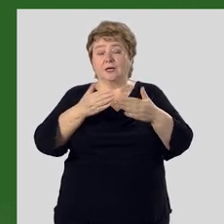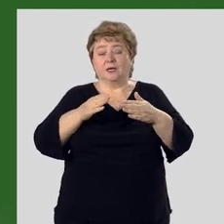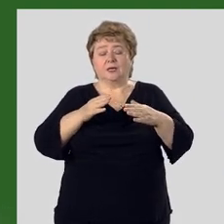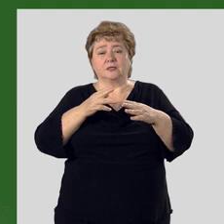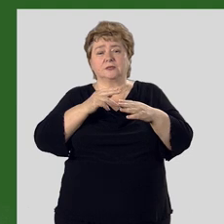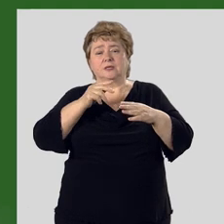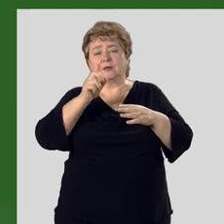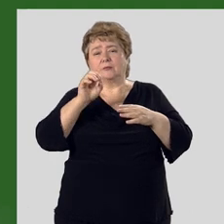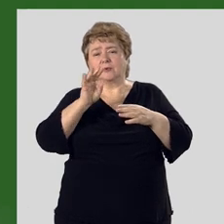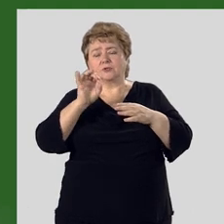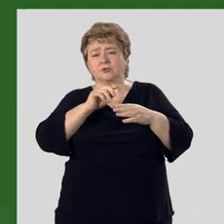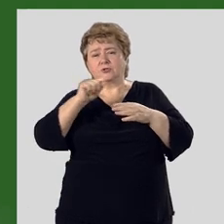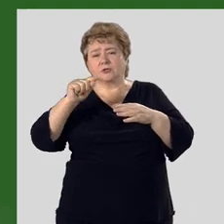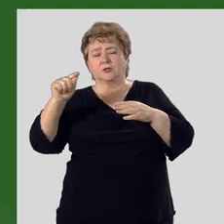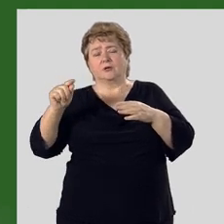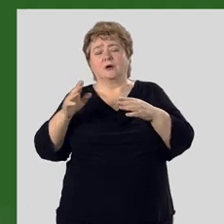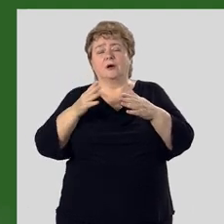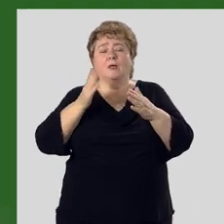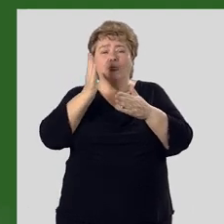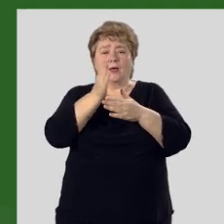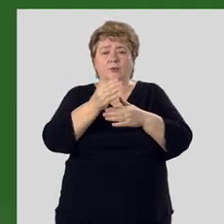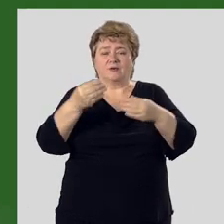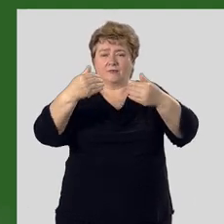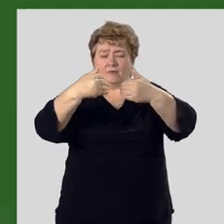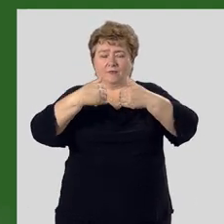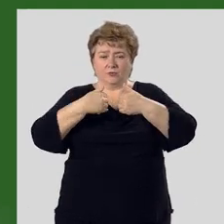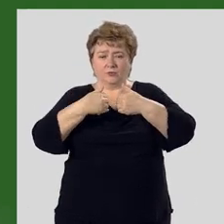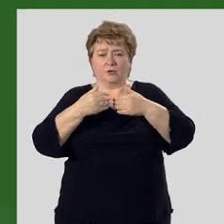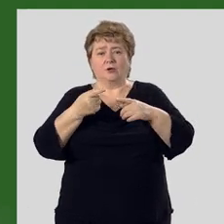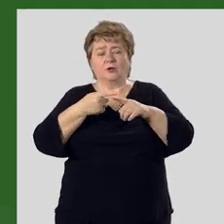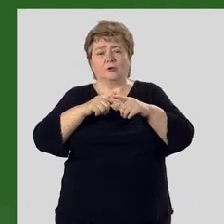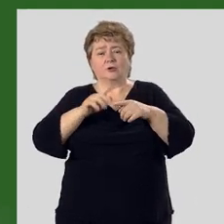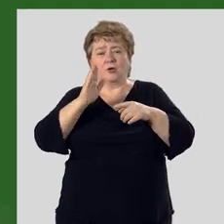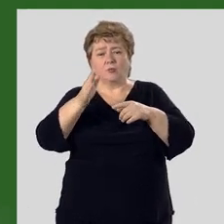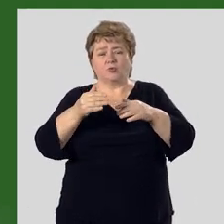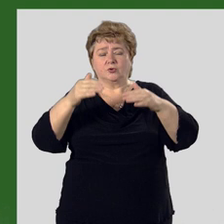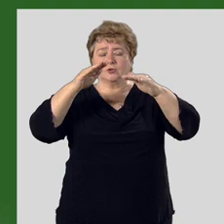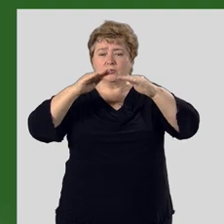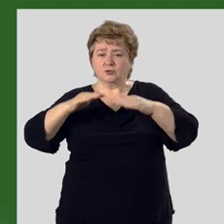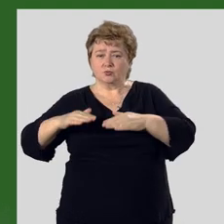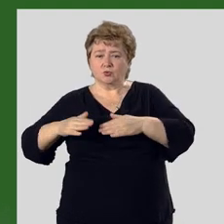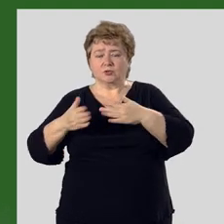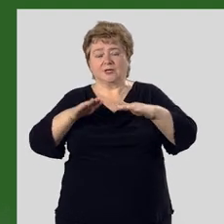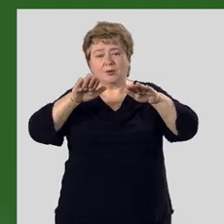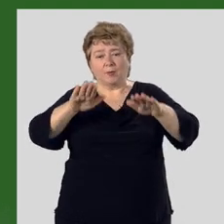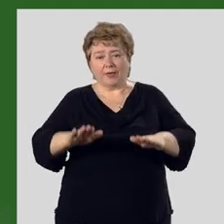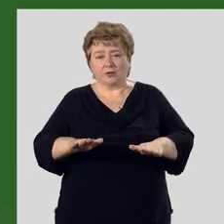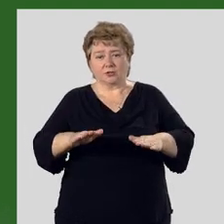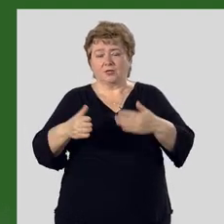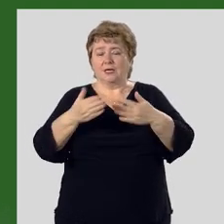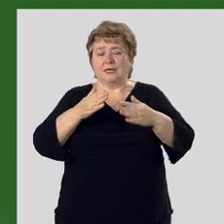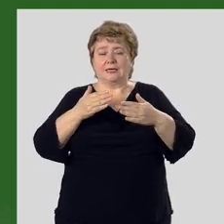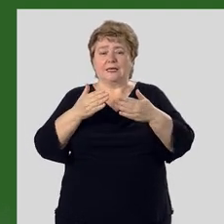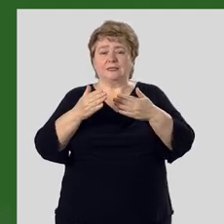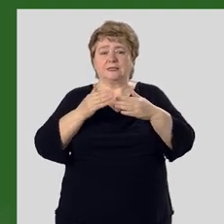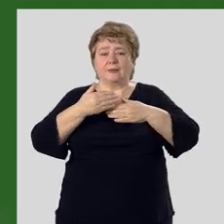Если бергштрих на изгибе горизонтали направлен вовнутрь, то это будет спуск или понижение.